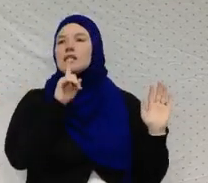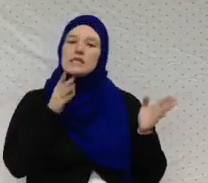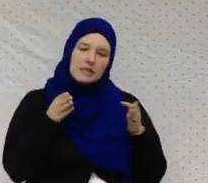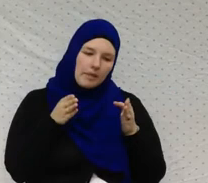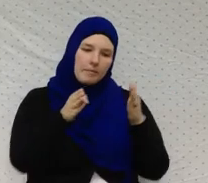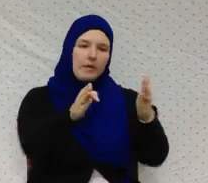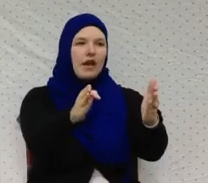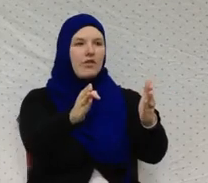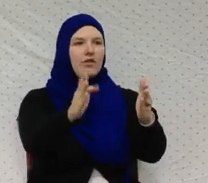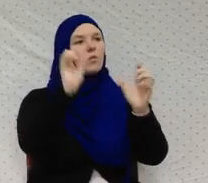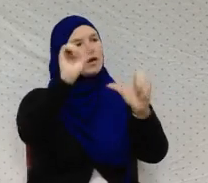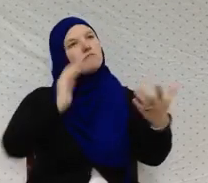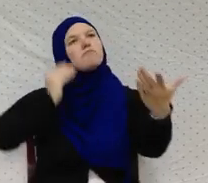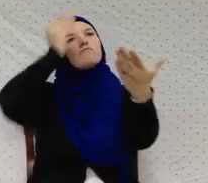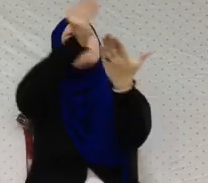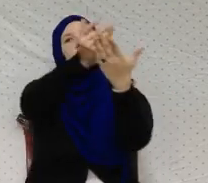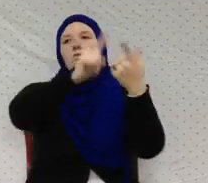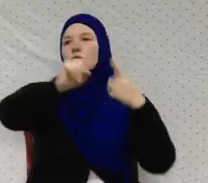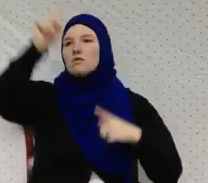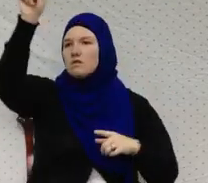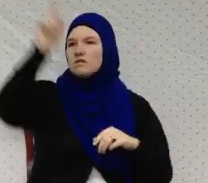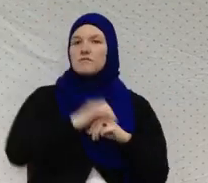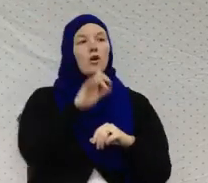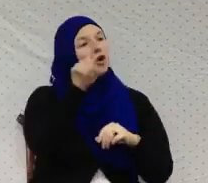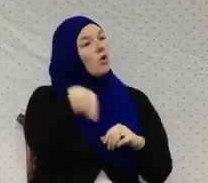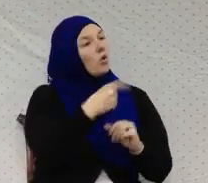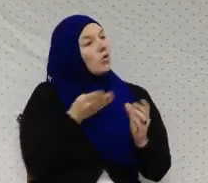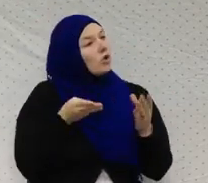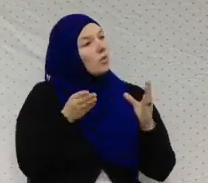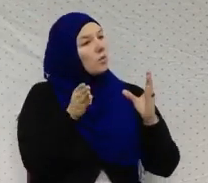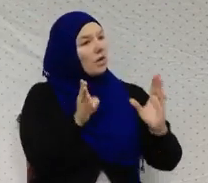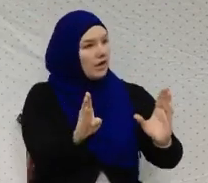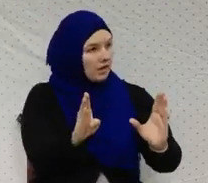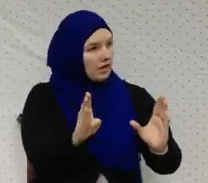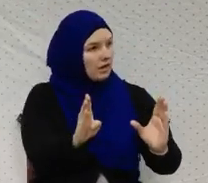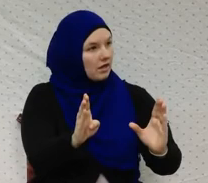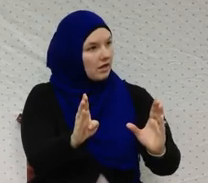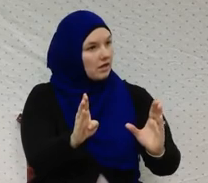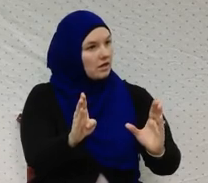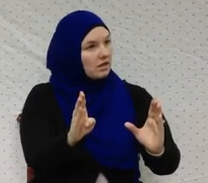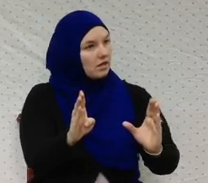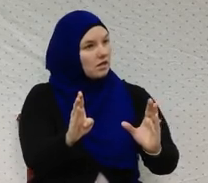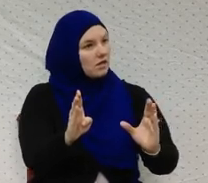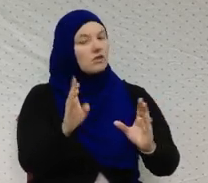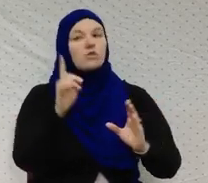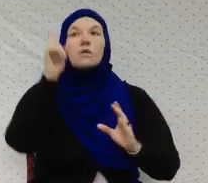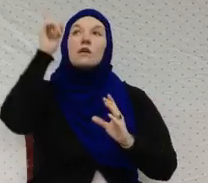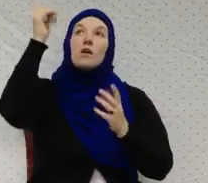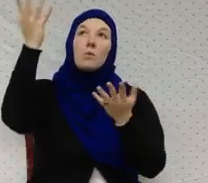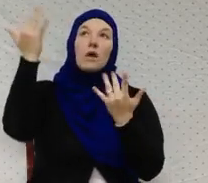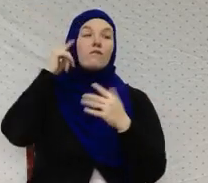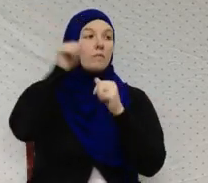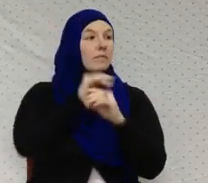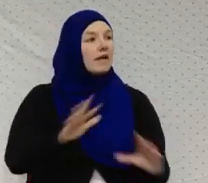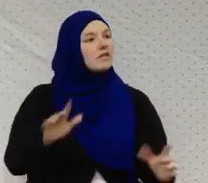It is the path through which we reach to Allah سبحانه وتعالى. So the only way to influence how Allah